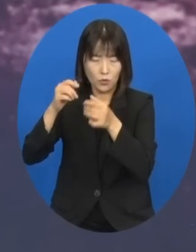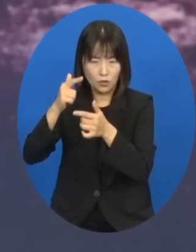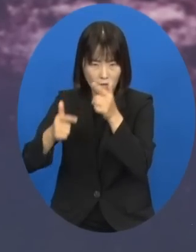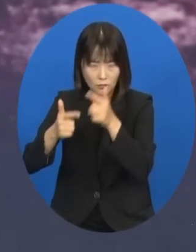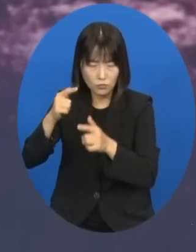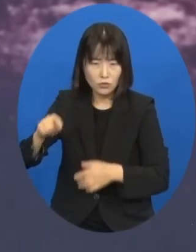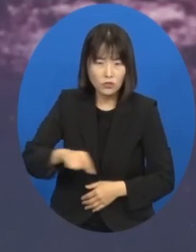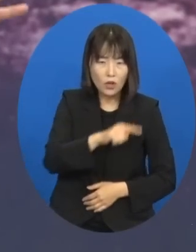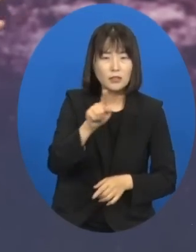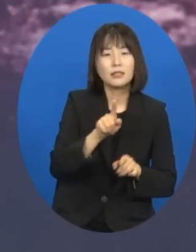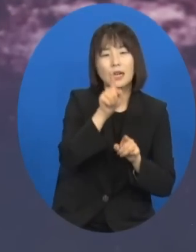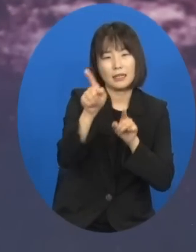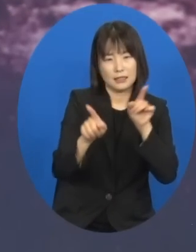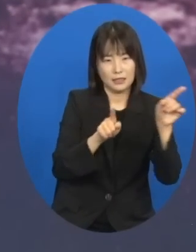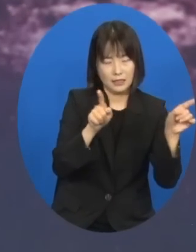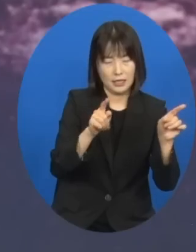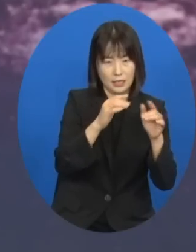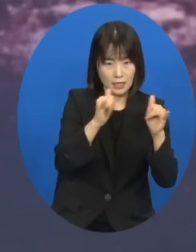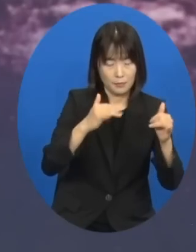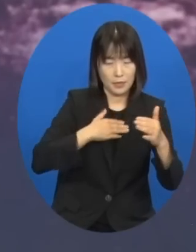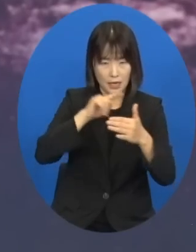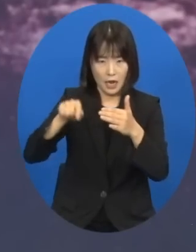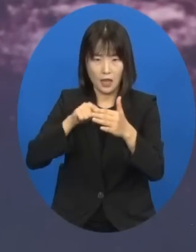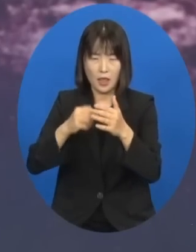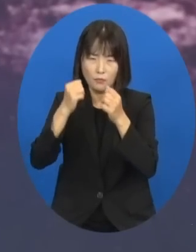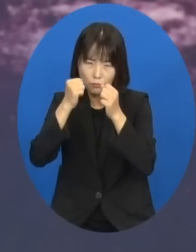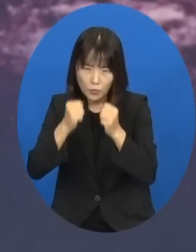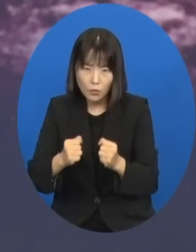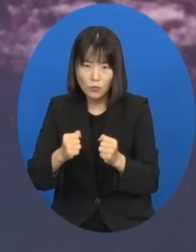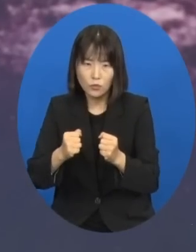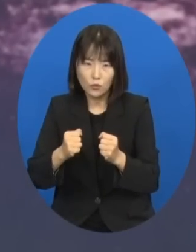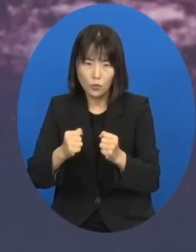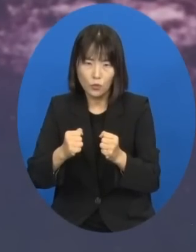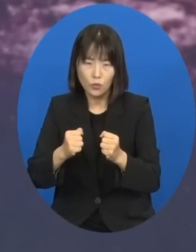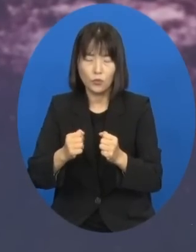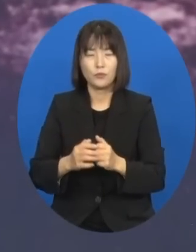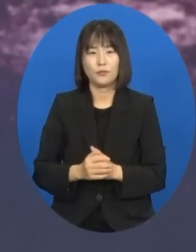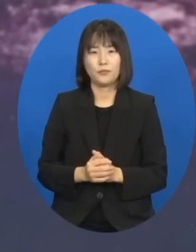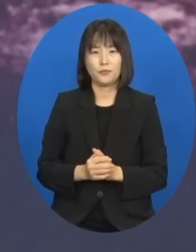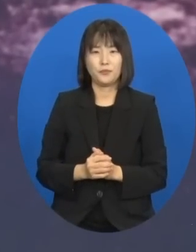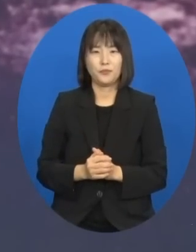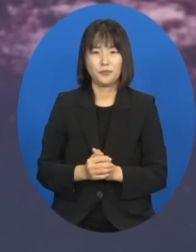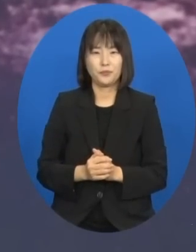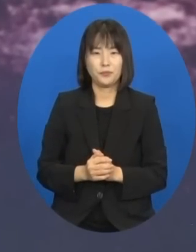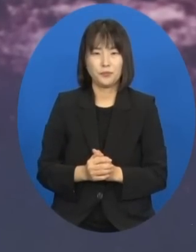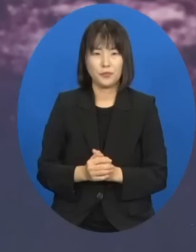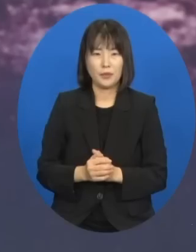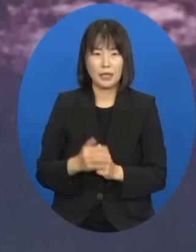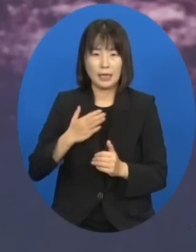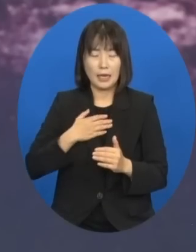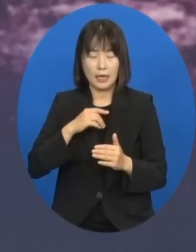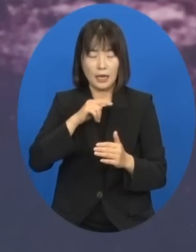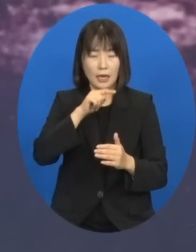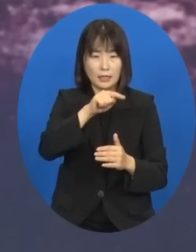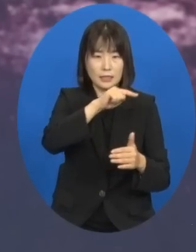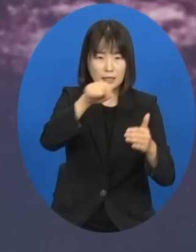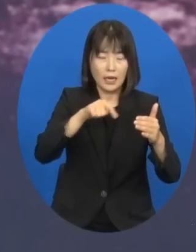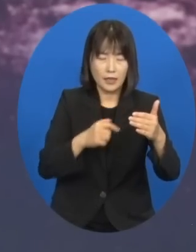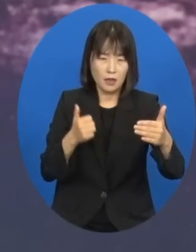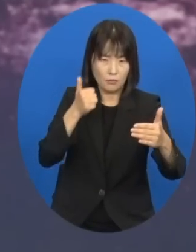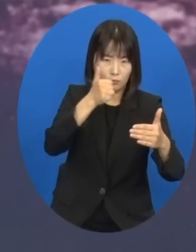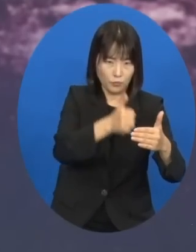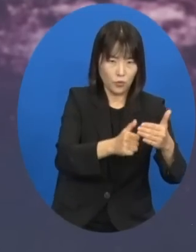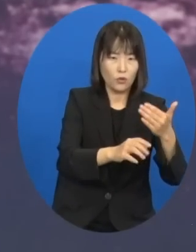가지다. 5절 말씀이 나와 있죠. 사람이 내 안에 머물러 있고 머물러 있든 내 안에 머물러 있고 내가 그 안에 머물러 있으면